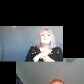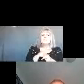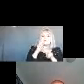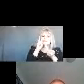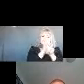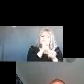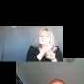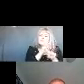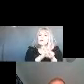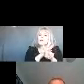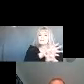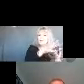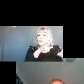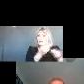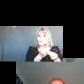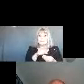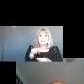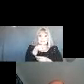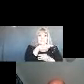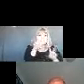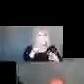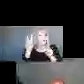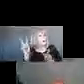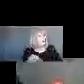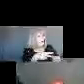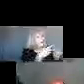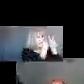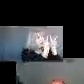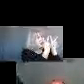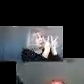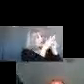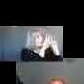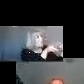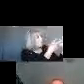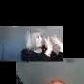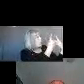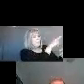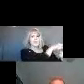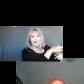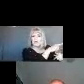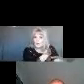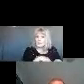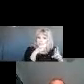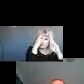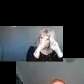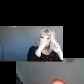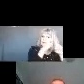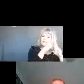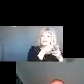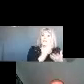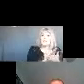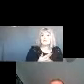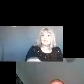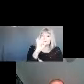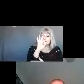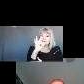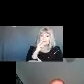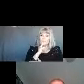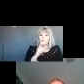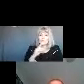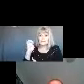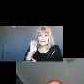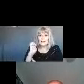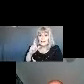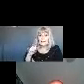vir mense gesorg het, hulle was baie hoog gesien, in die samenleving, en mense het respect vir hulle